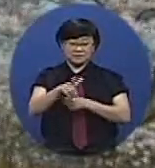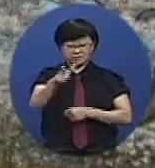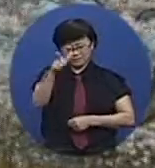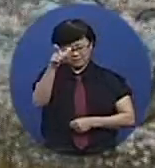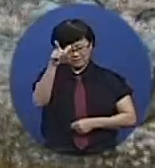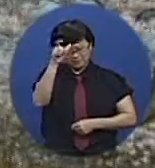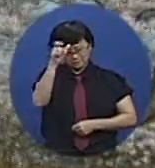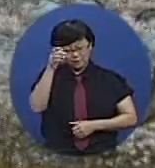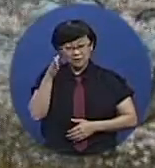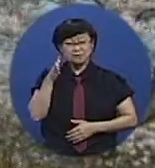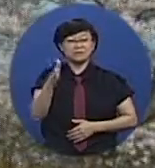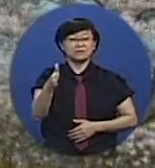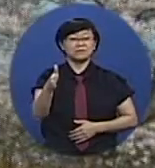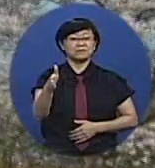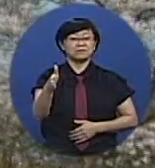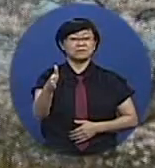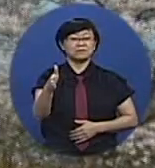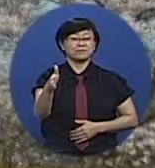사랑을